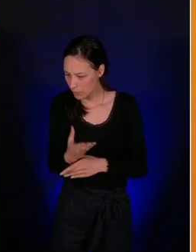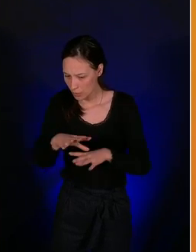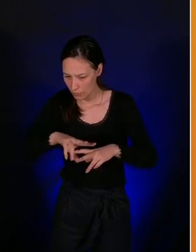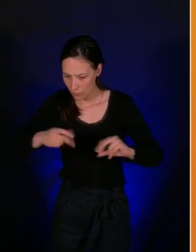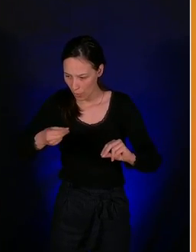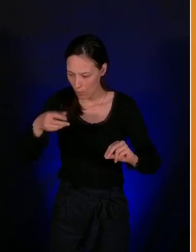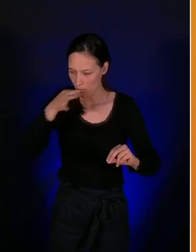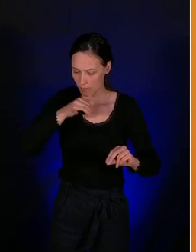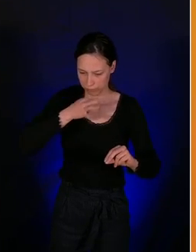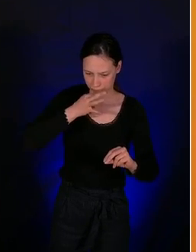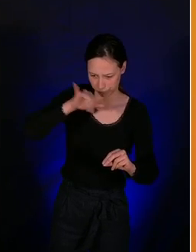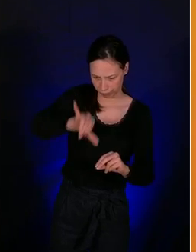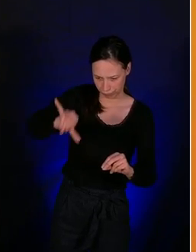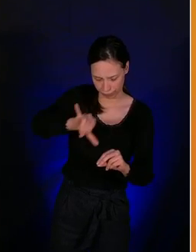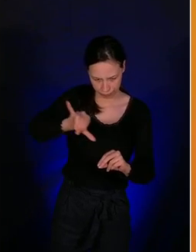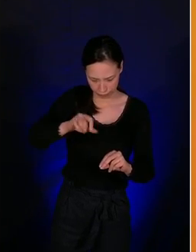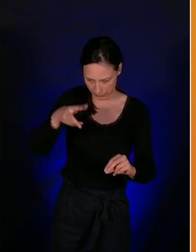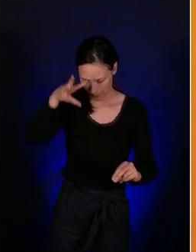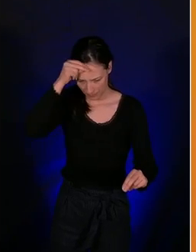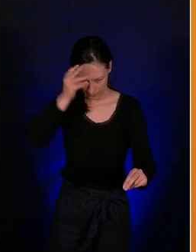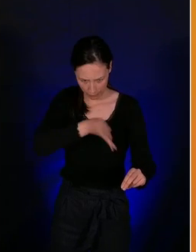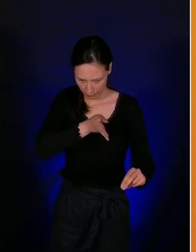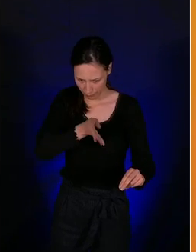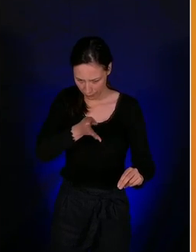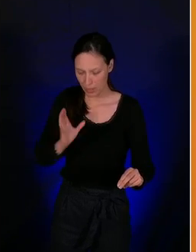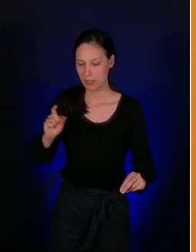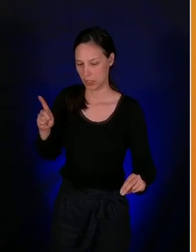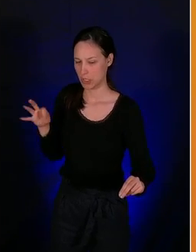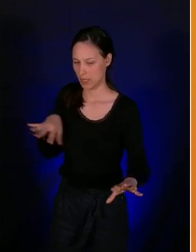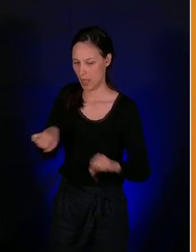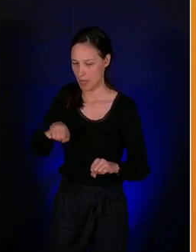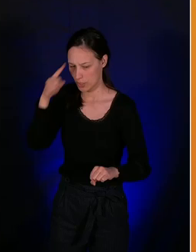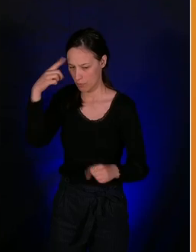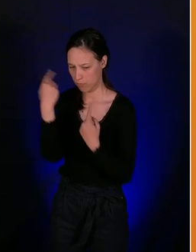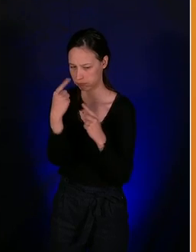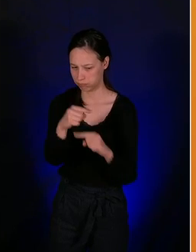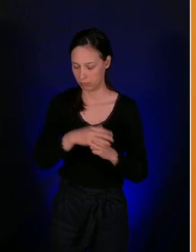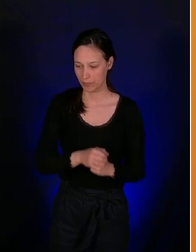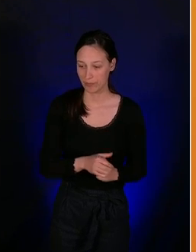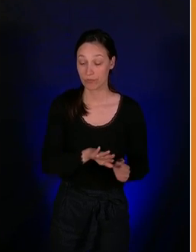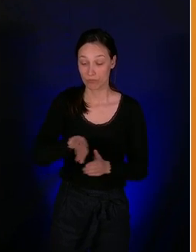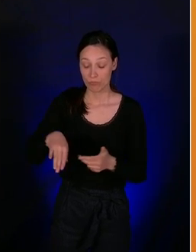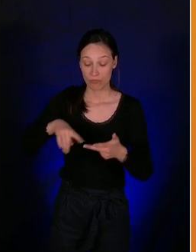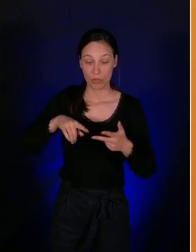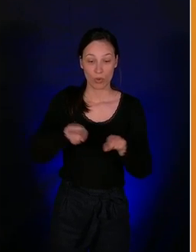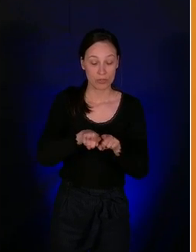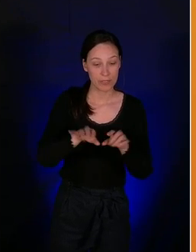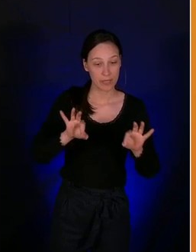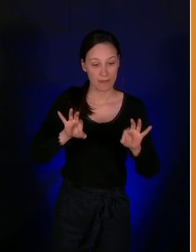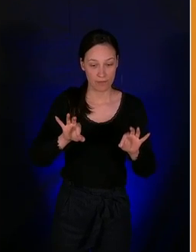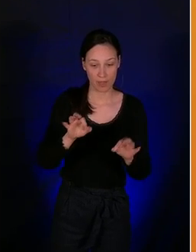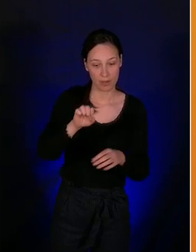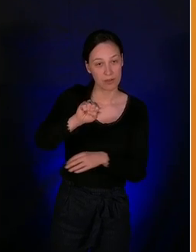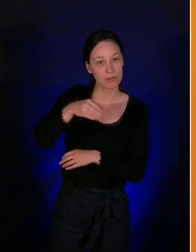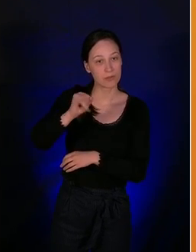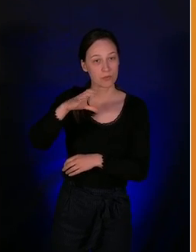CGT les combat. Autre précision concernant notre revendication du SMIL à 2000 euros brut, comme précisé dans